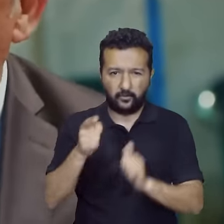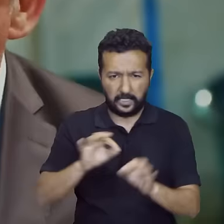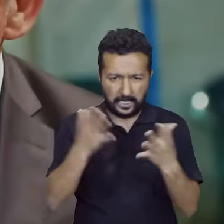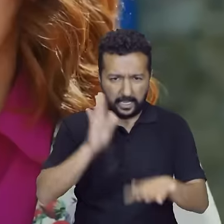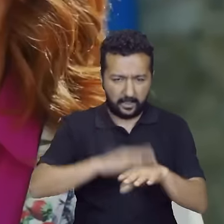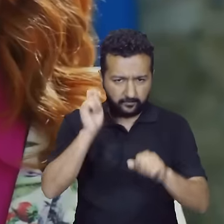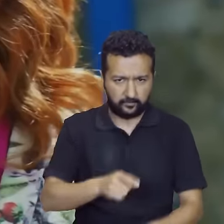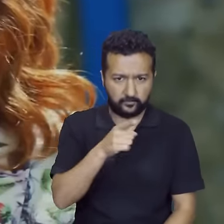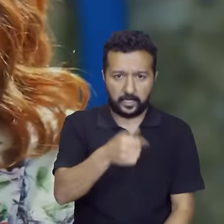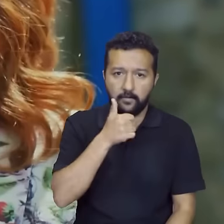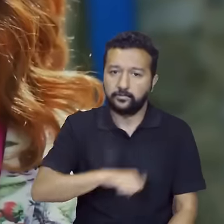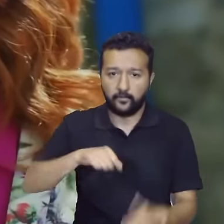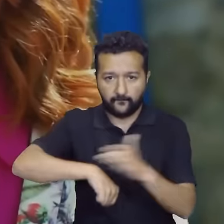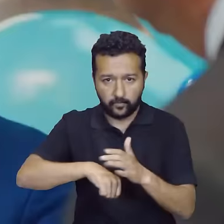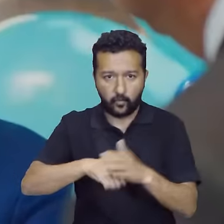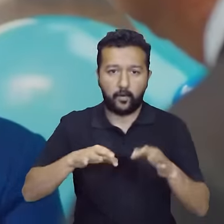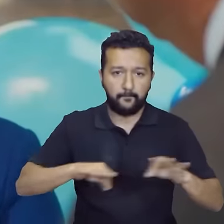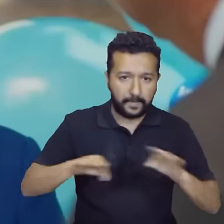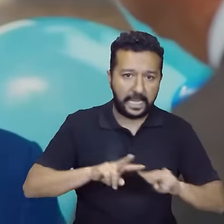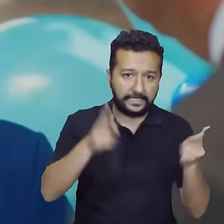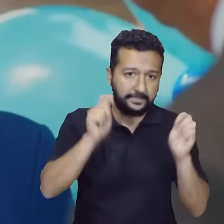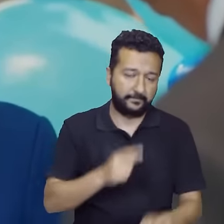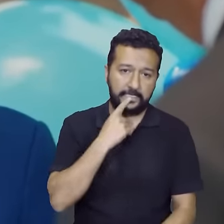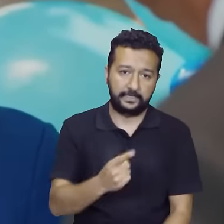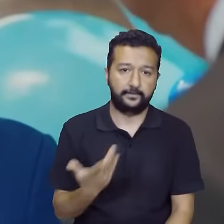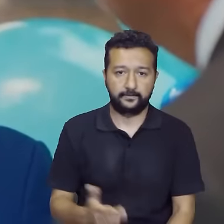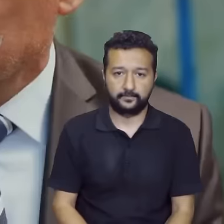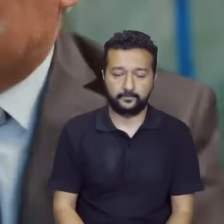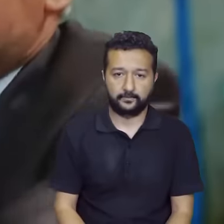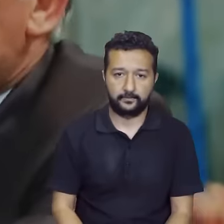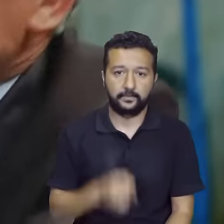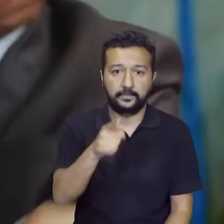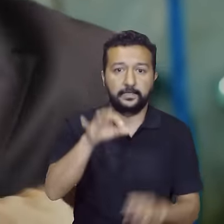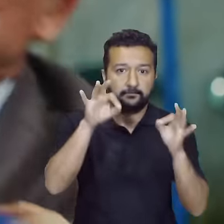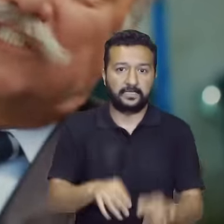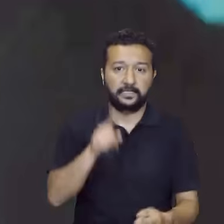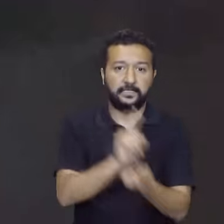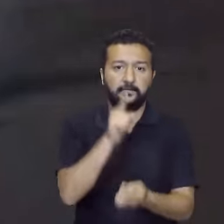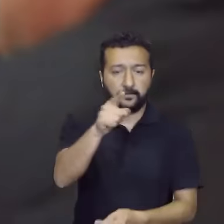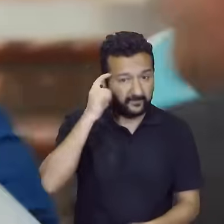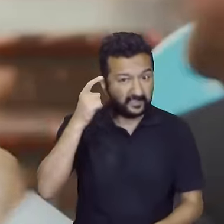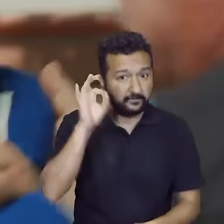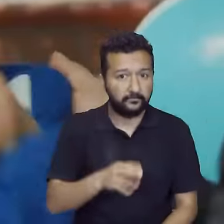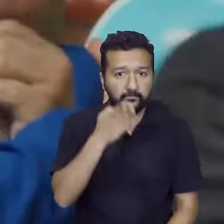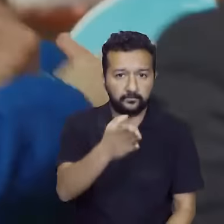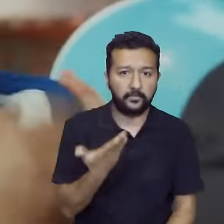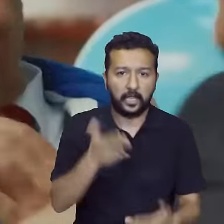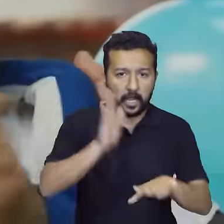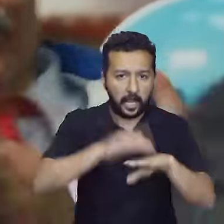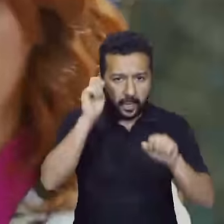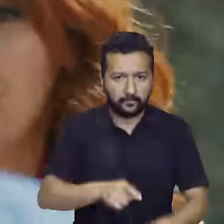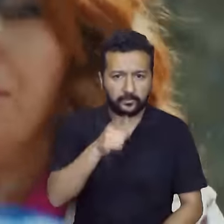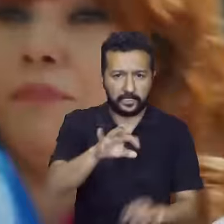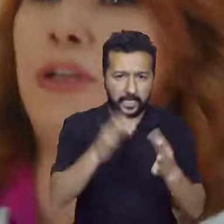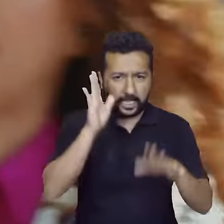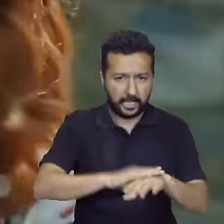Ne yaptı sen be? Abi futbol konsepti bir açılış yapalım dedik işte. Ulan başlarım şimdi konsepti. Yapıştı. Sen senin ne yaptın ya? Sen